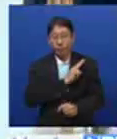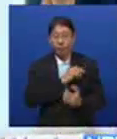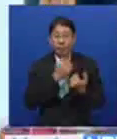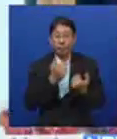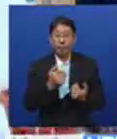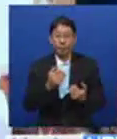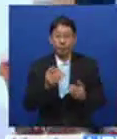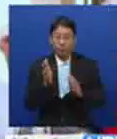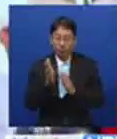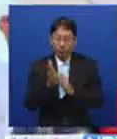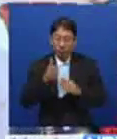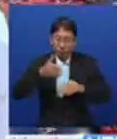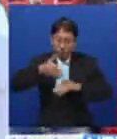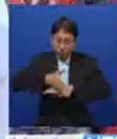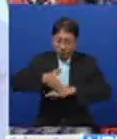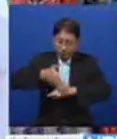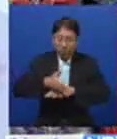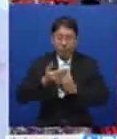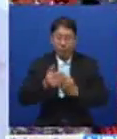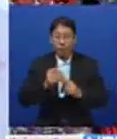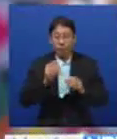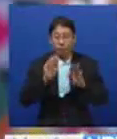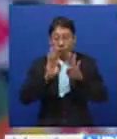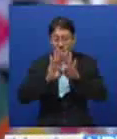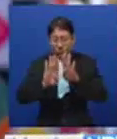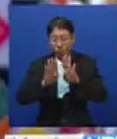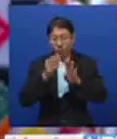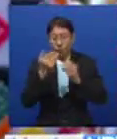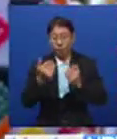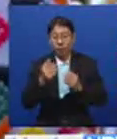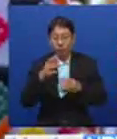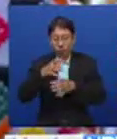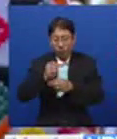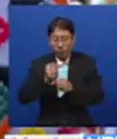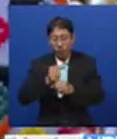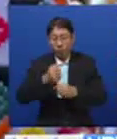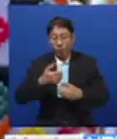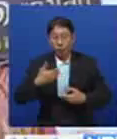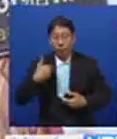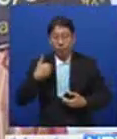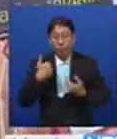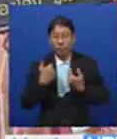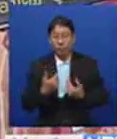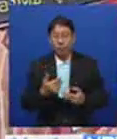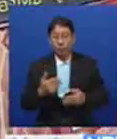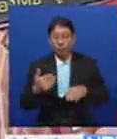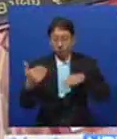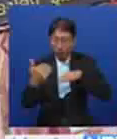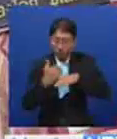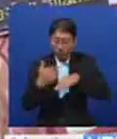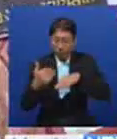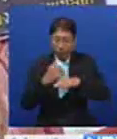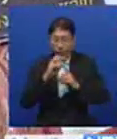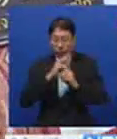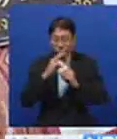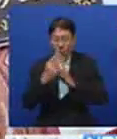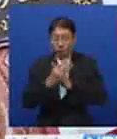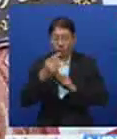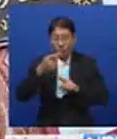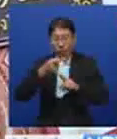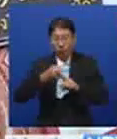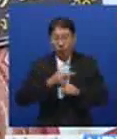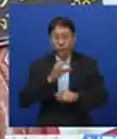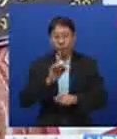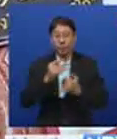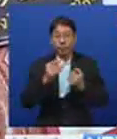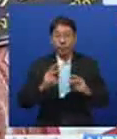าจะเป็นเฟอร์นิเจอร์ไม้ตู้พระไตรปิฎกและพระพุทธรูปเซรามิกนั่นเองค่ะสำหรับถนนสายวัฒนธรรมในเดือนสิงหาคมนี้นะ